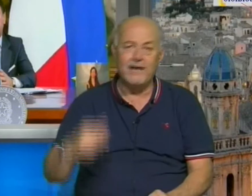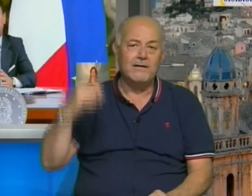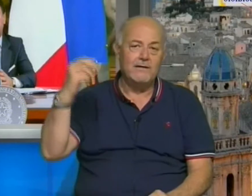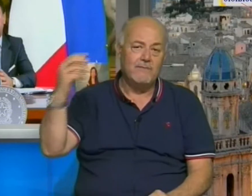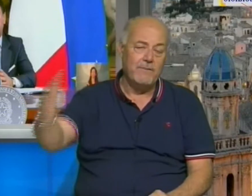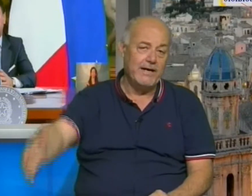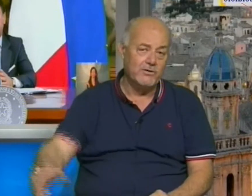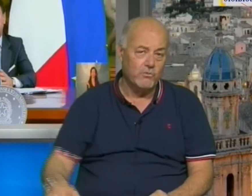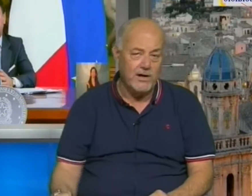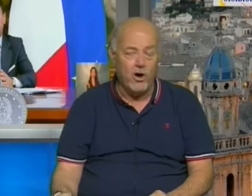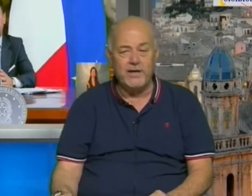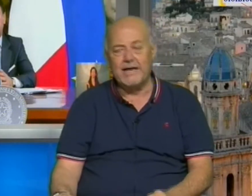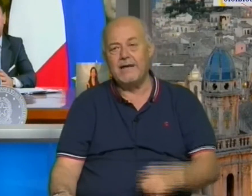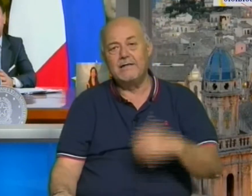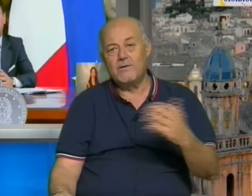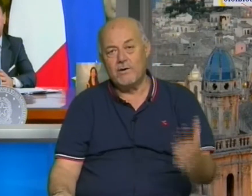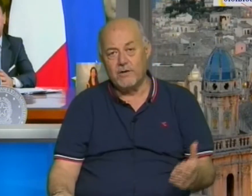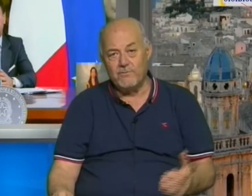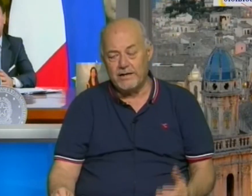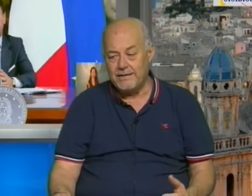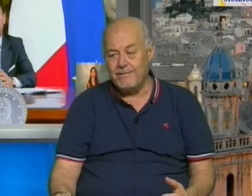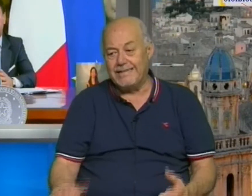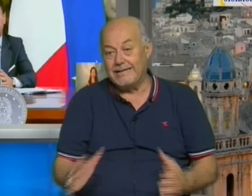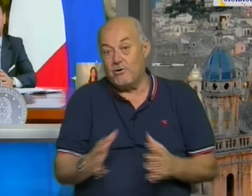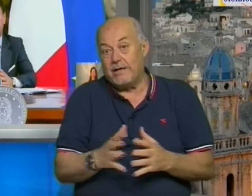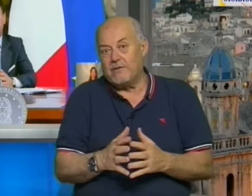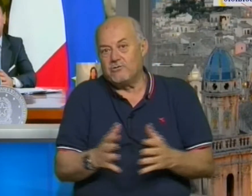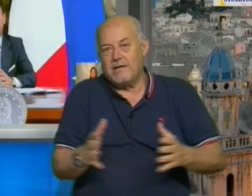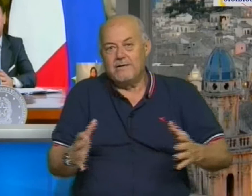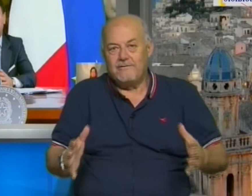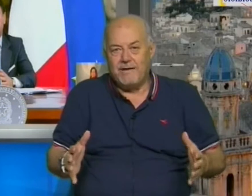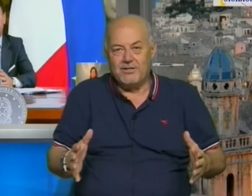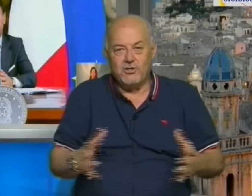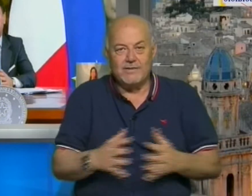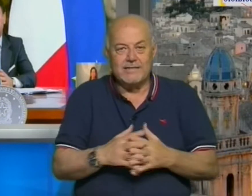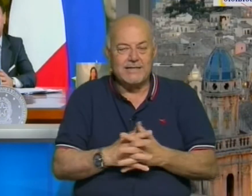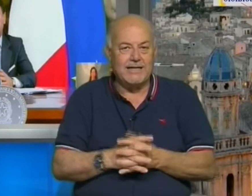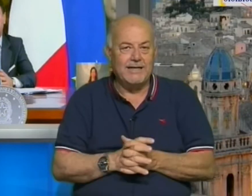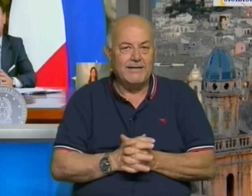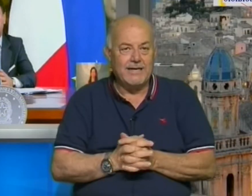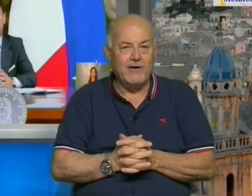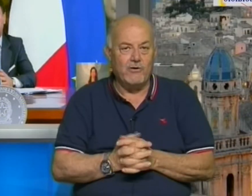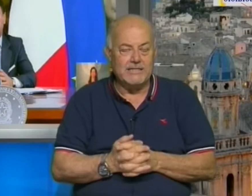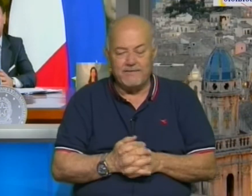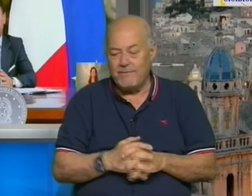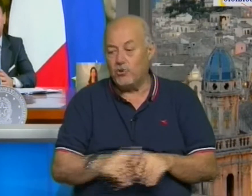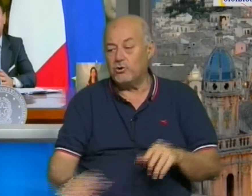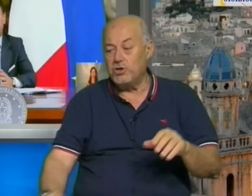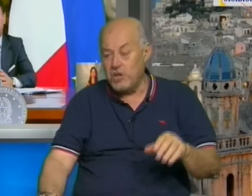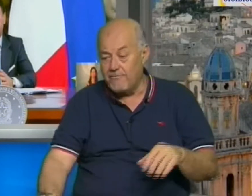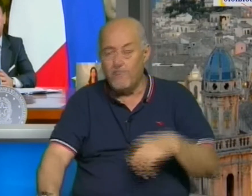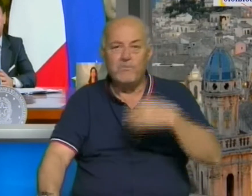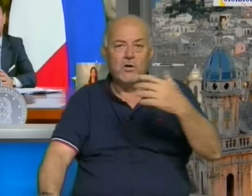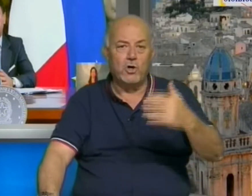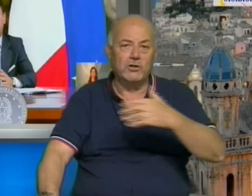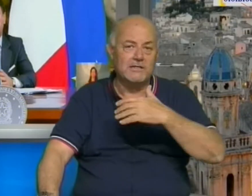Calabria, va bene sulla Ionica, quello che volete, ma intanto a Ragusa fateci questa strada che a noi serve molto.